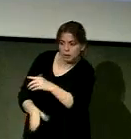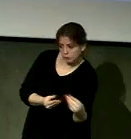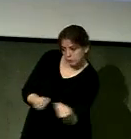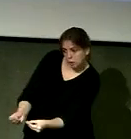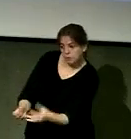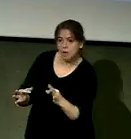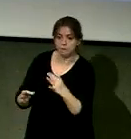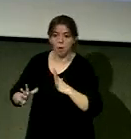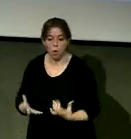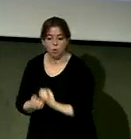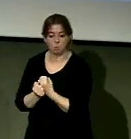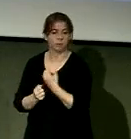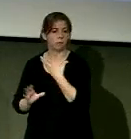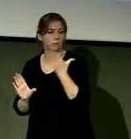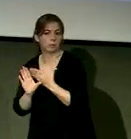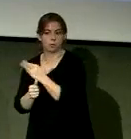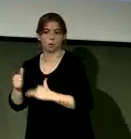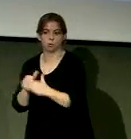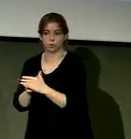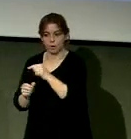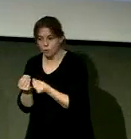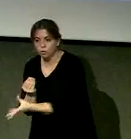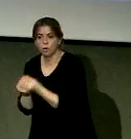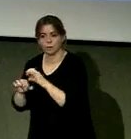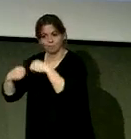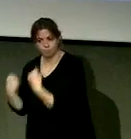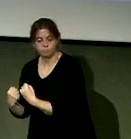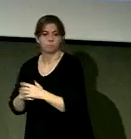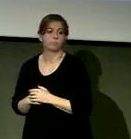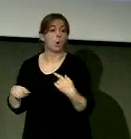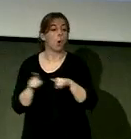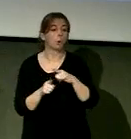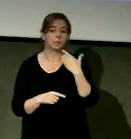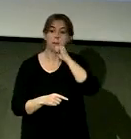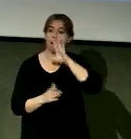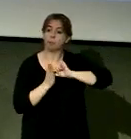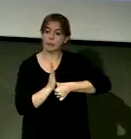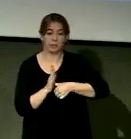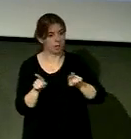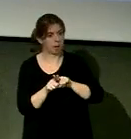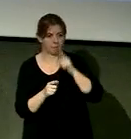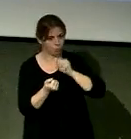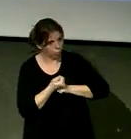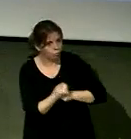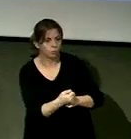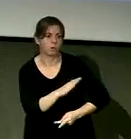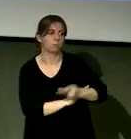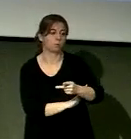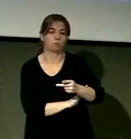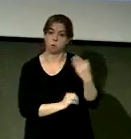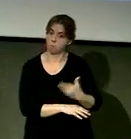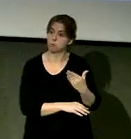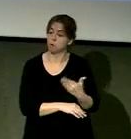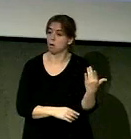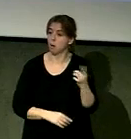compétences psychosociales. Le soutien à la parentalité est également un axe important à développer pour maximiser l'impact